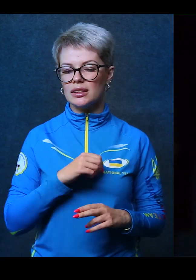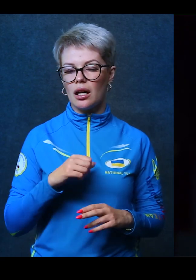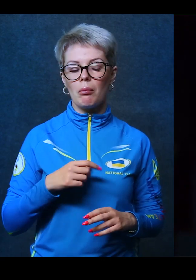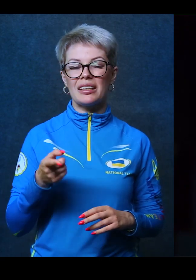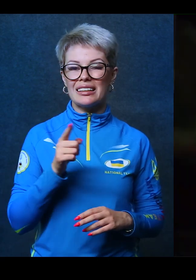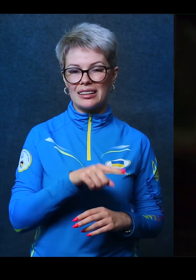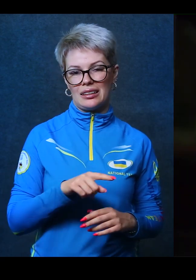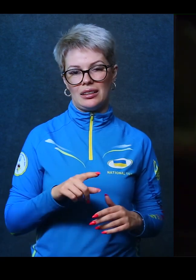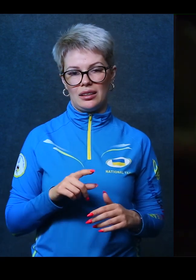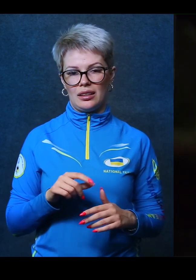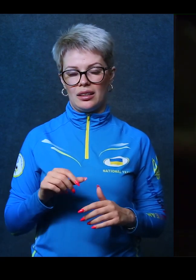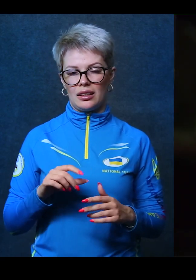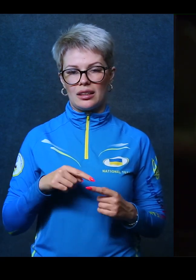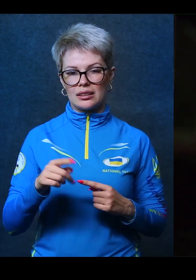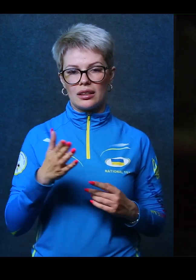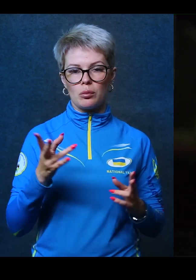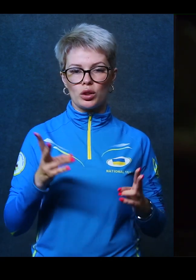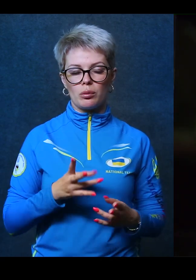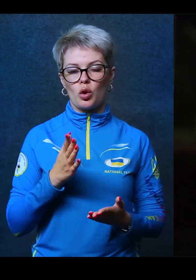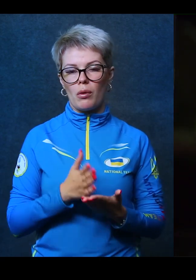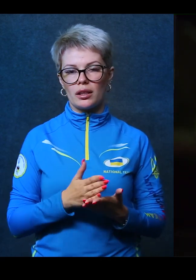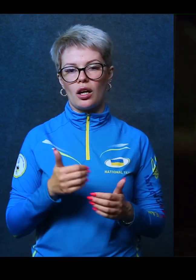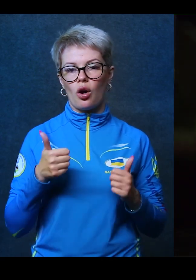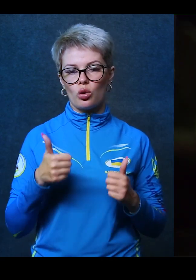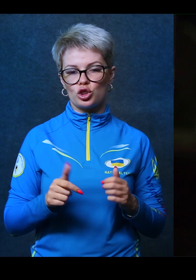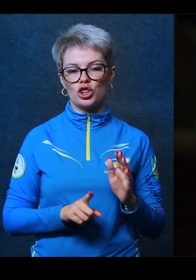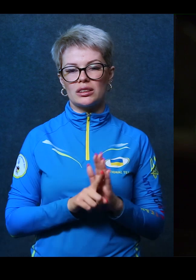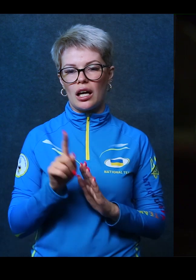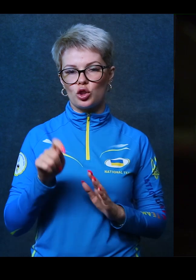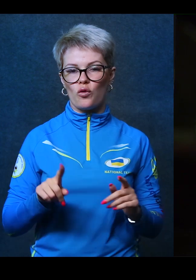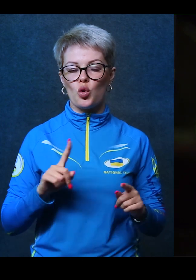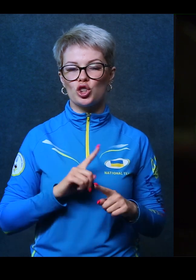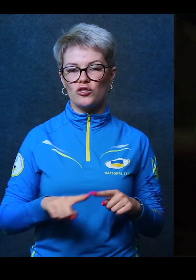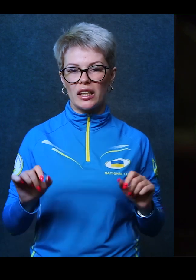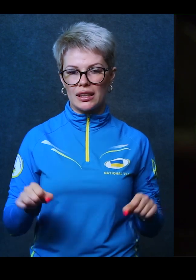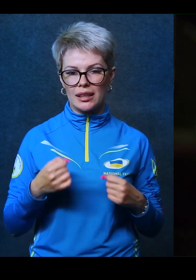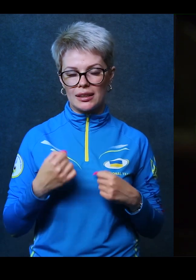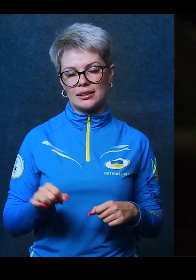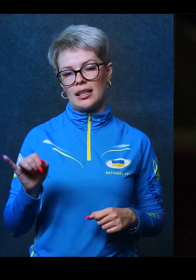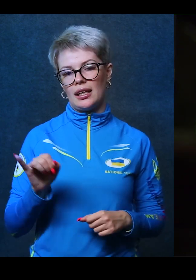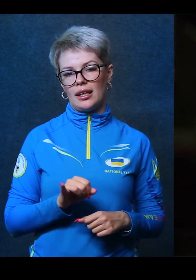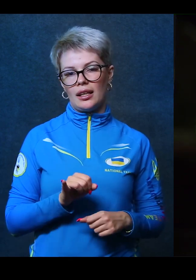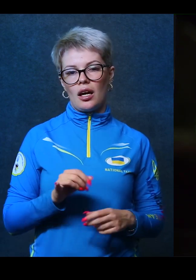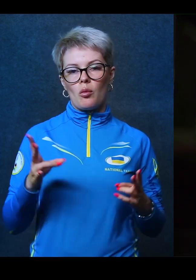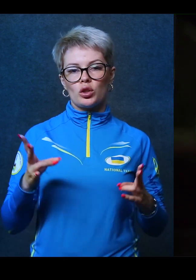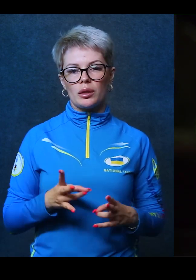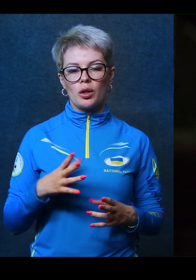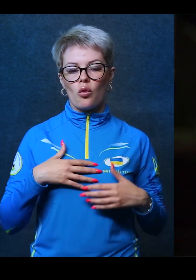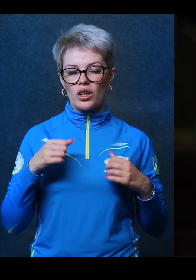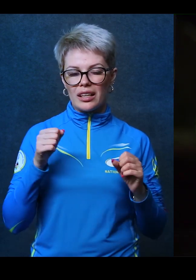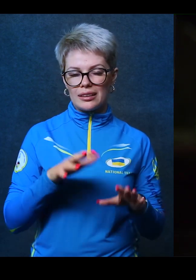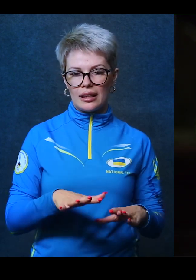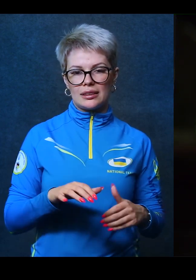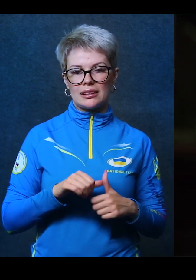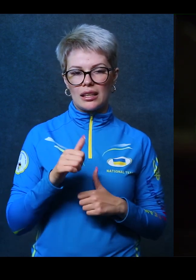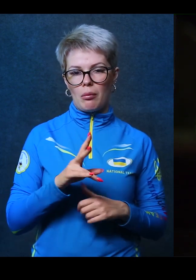ті дистанції, яких потрібно мати хорошу стартову швидкість, і потрібно вкладатися